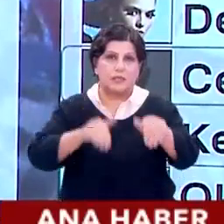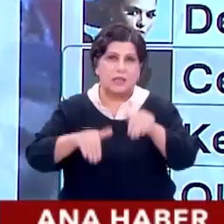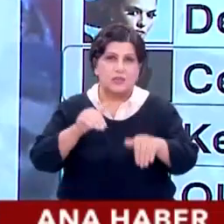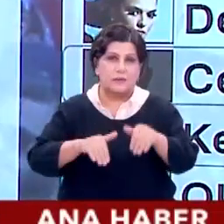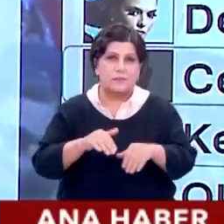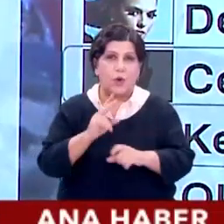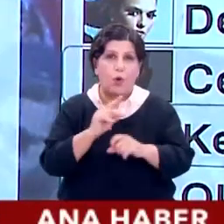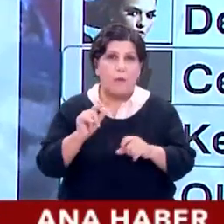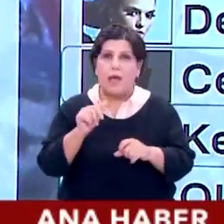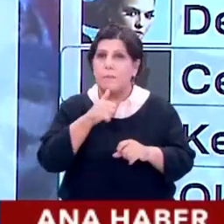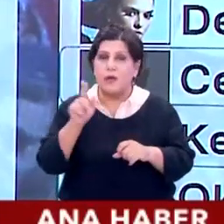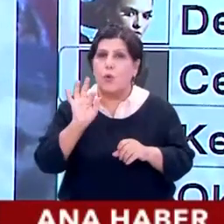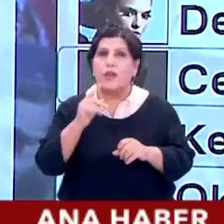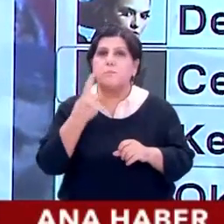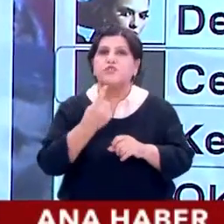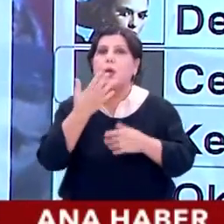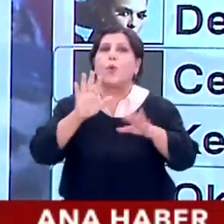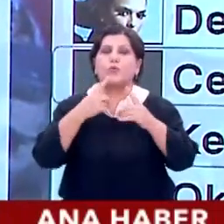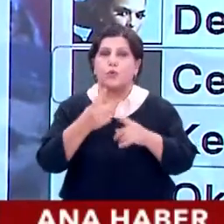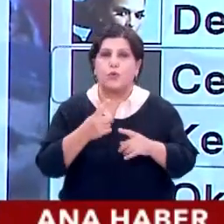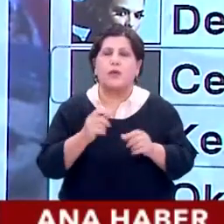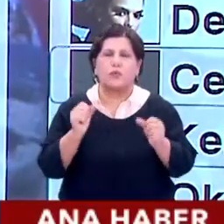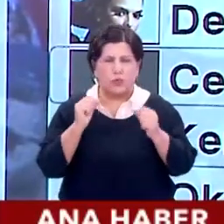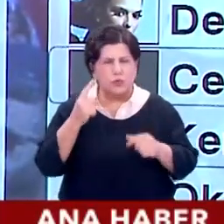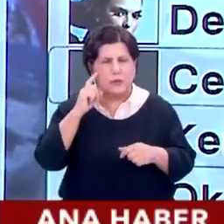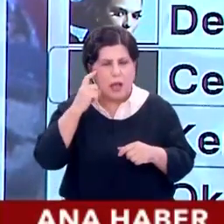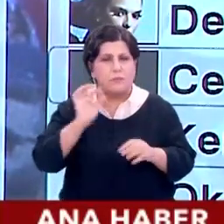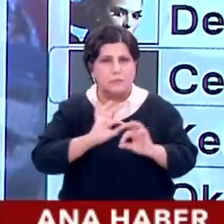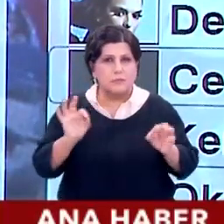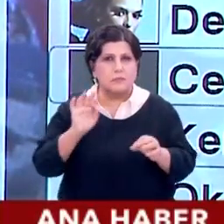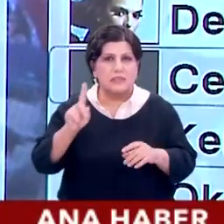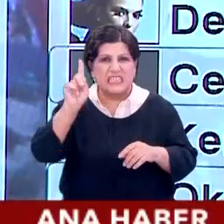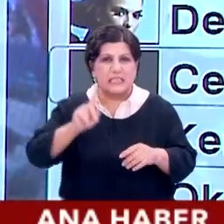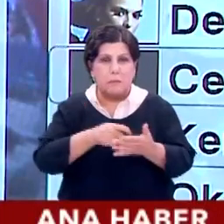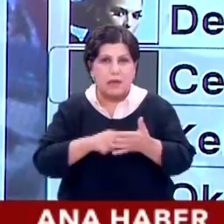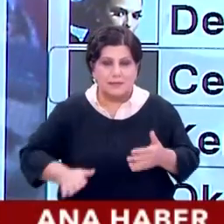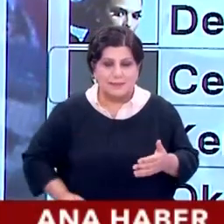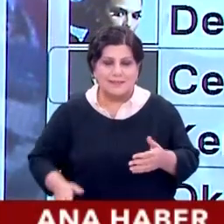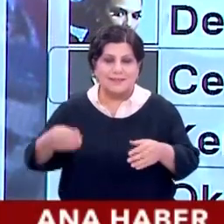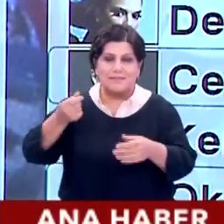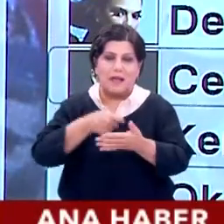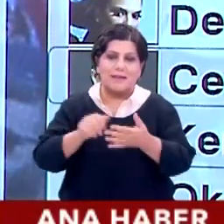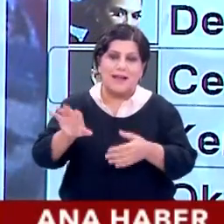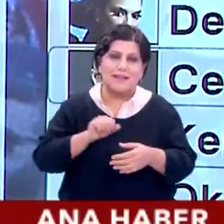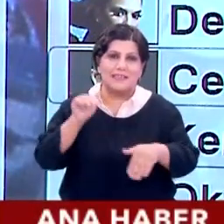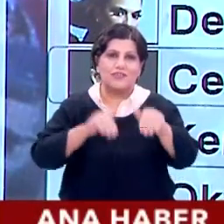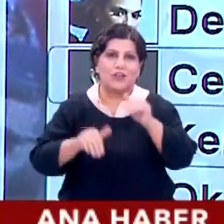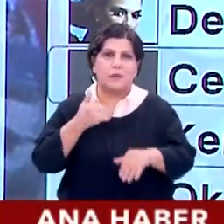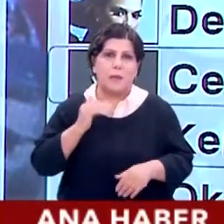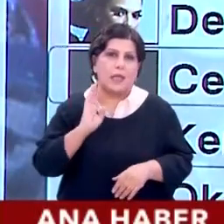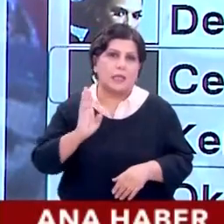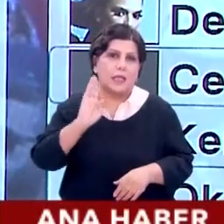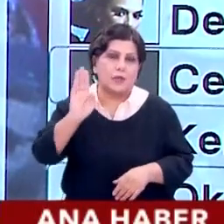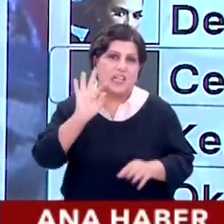Yok öyle bir şey diyor ama kuvvetle muhtemel o cepte ilk maaşın sıcaklığıyla seçime gideceğiz gibi görünüyor